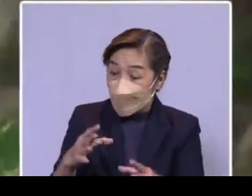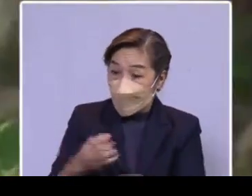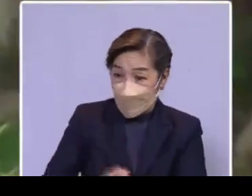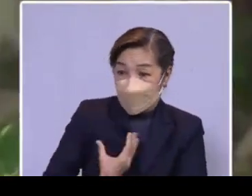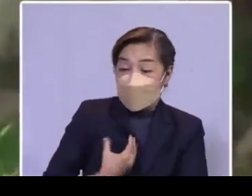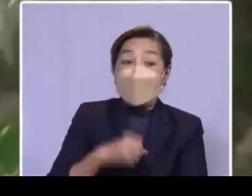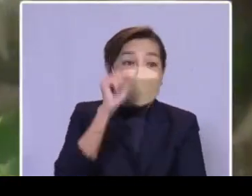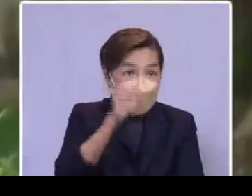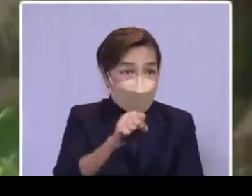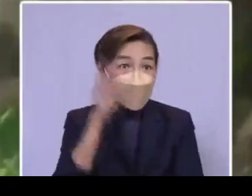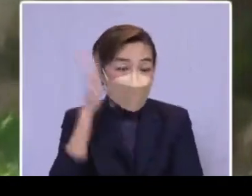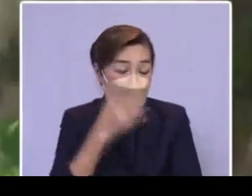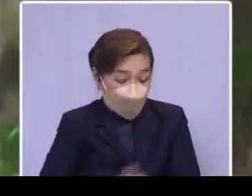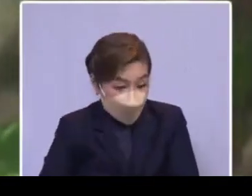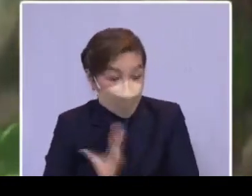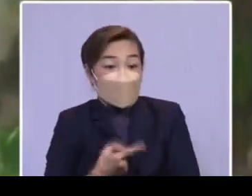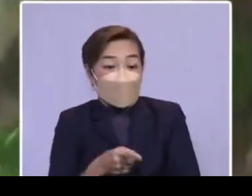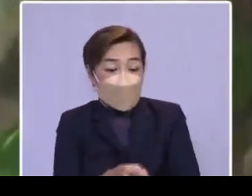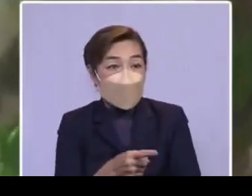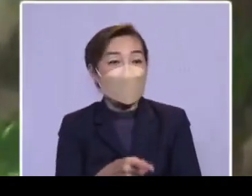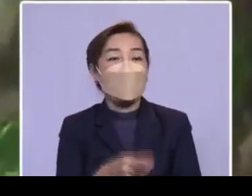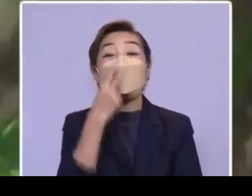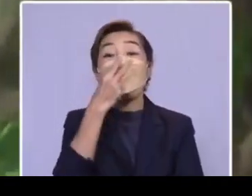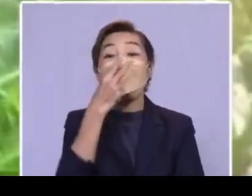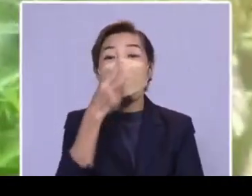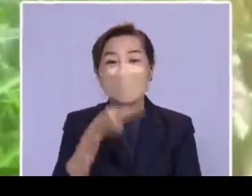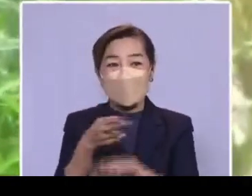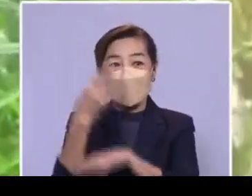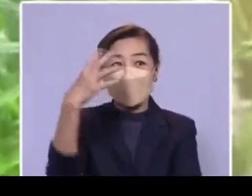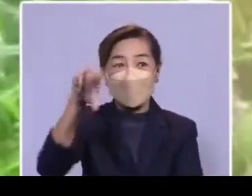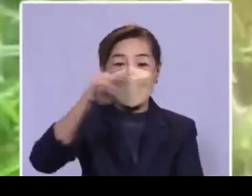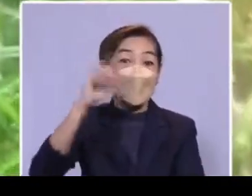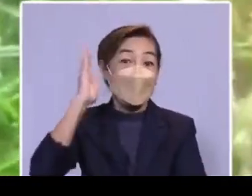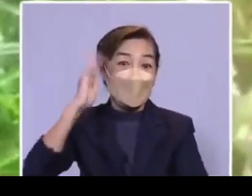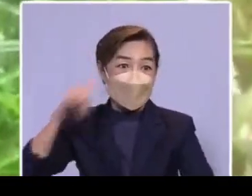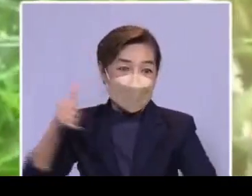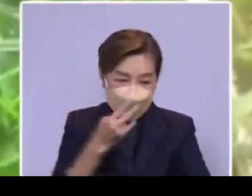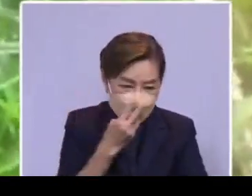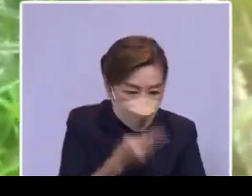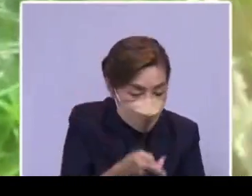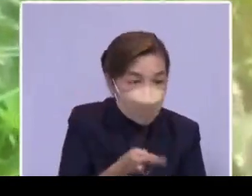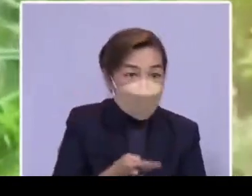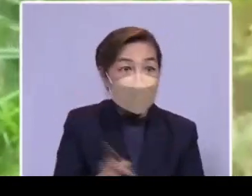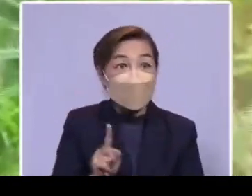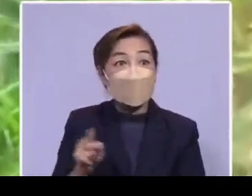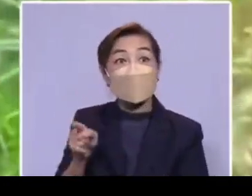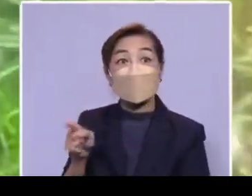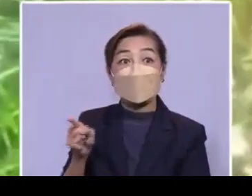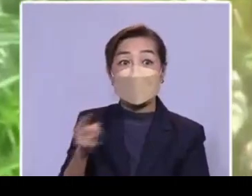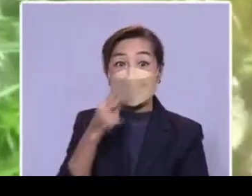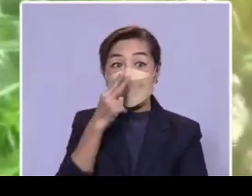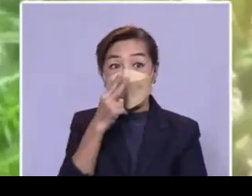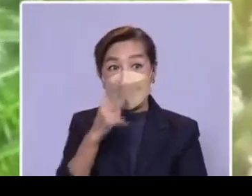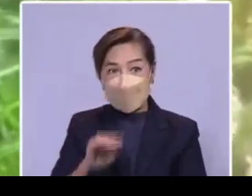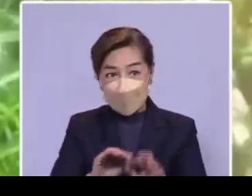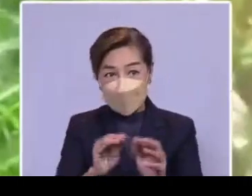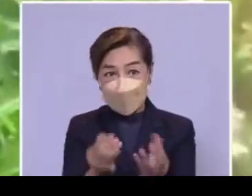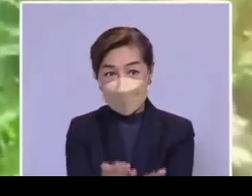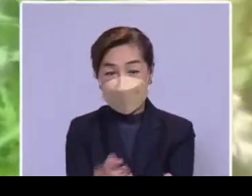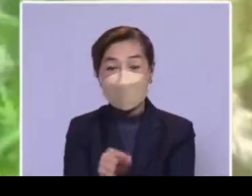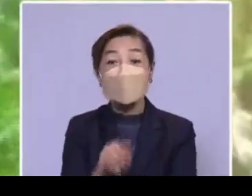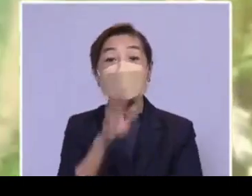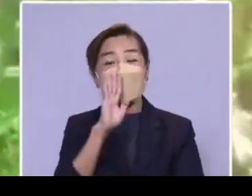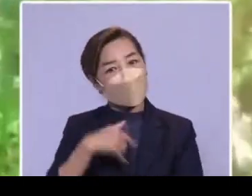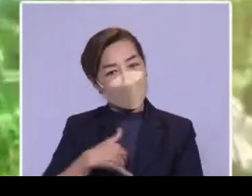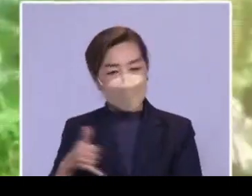โอ้โหตกใจเลยครับนี่ฮะเดี๋ยวพาไปดูกันครับว่าพ่อหนุ่มคนนี้คุณดูสิครับนี่